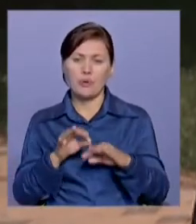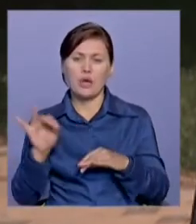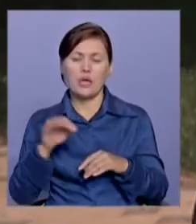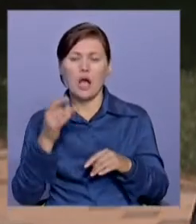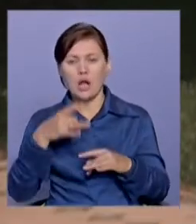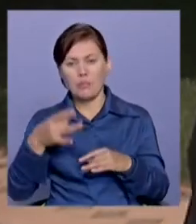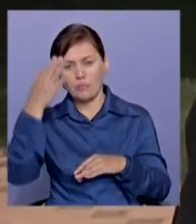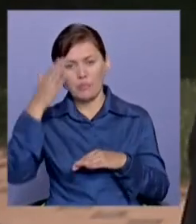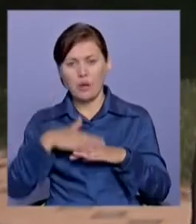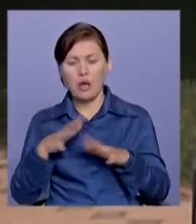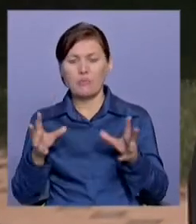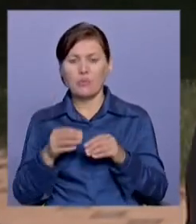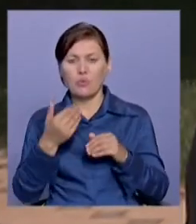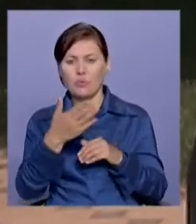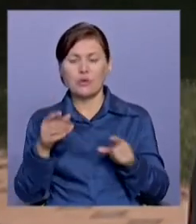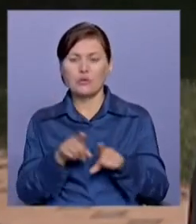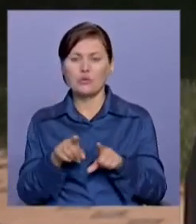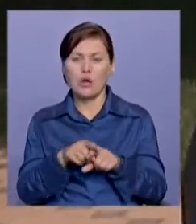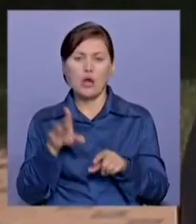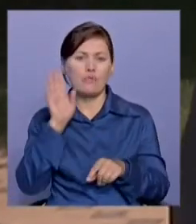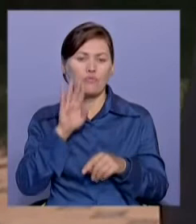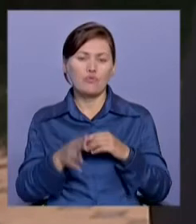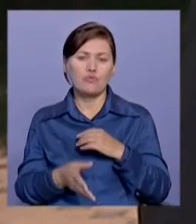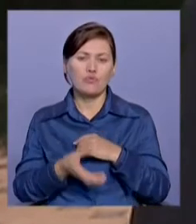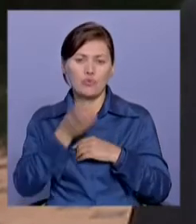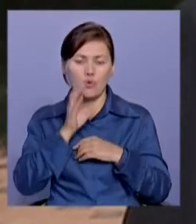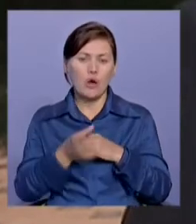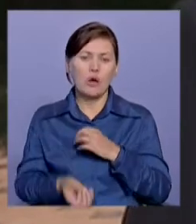Аудандық әкімдіктің шешімімен осы алаңдарға ауызсу фонтандары